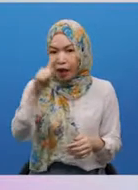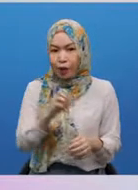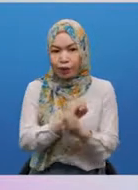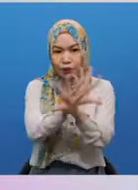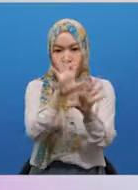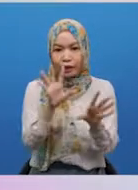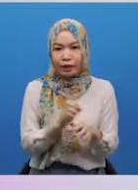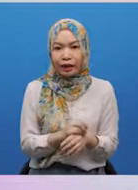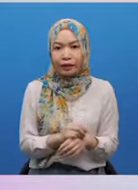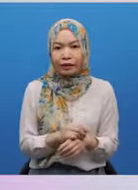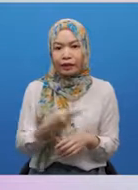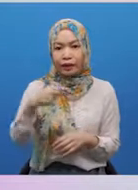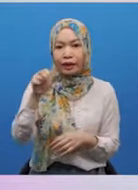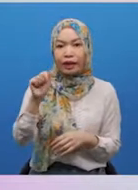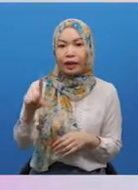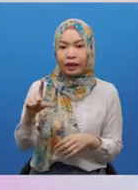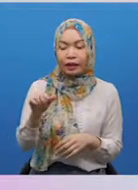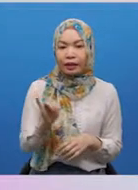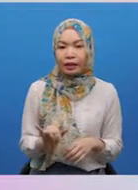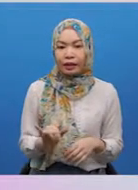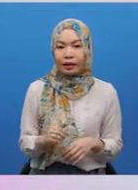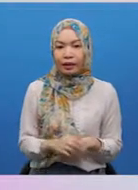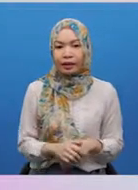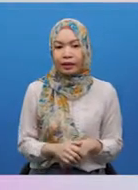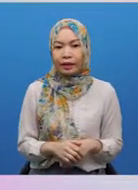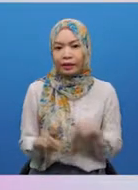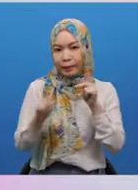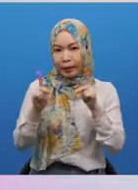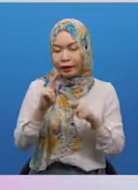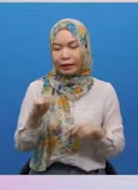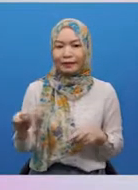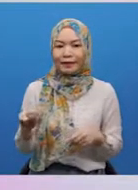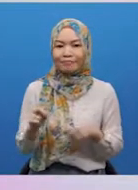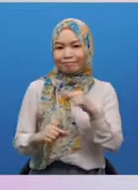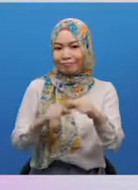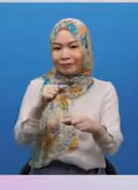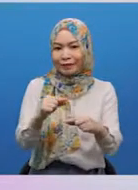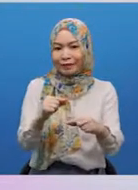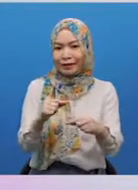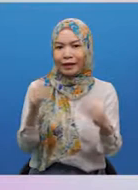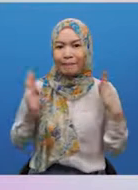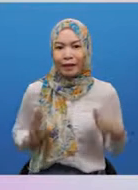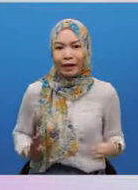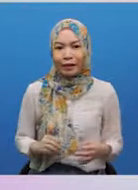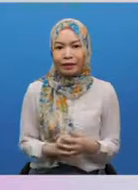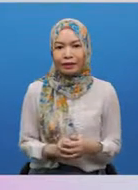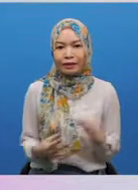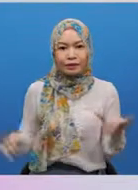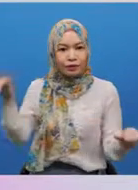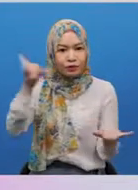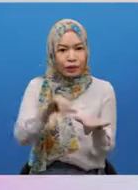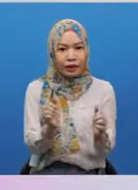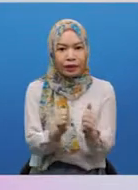menerangi hal yang sedang diperkatakan. Gerak tubuh pula disesuaikan dengan ungkapan